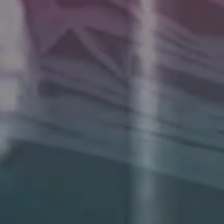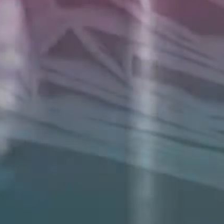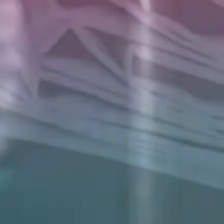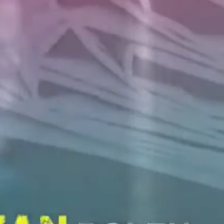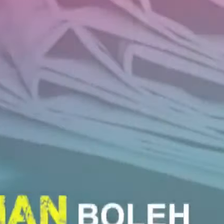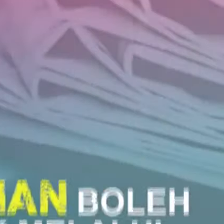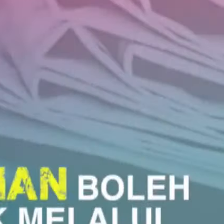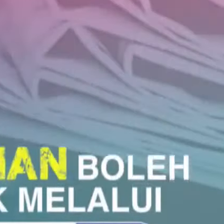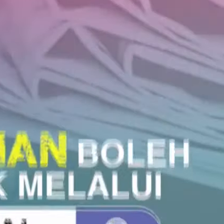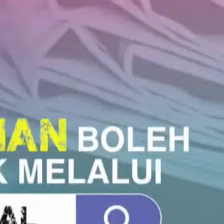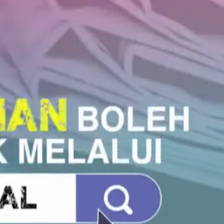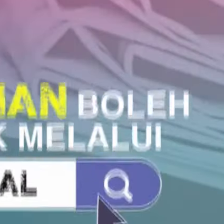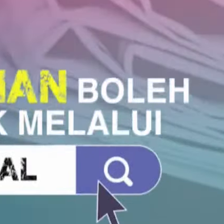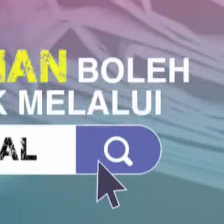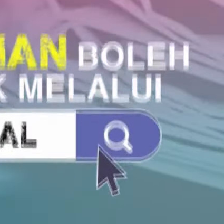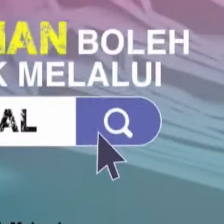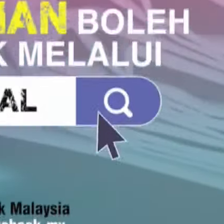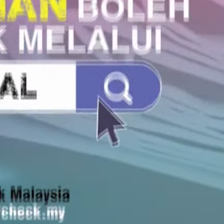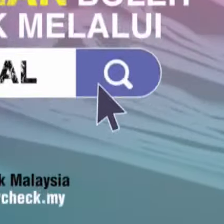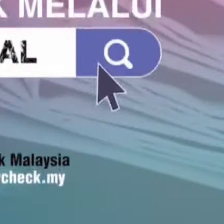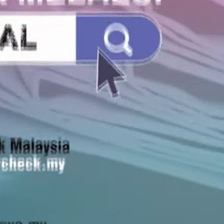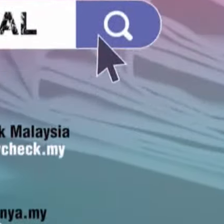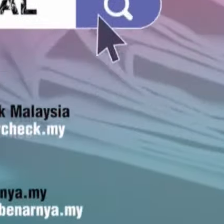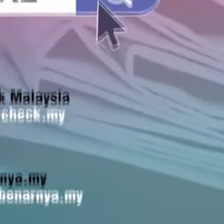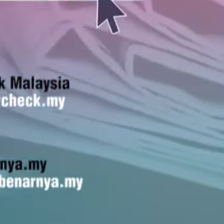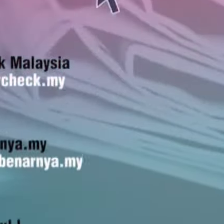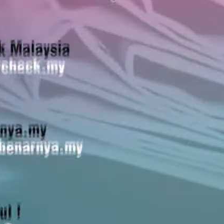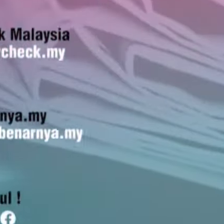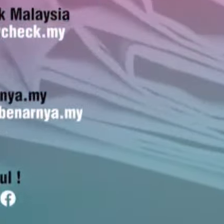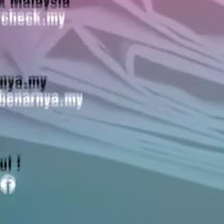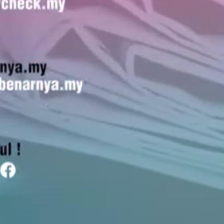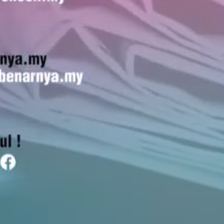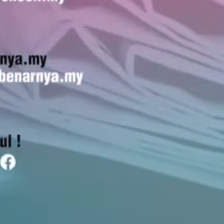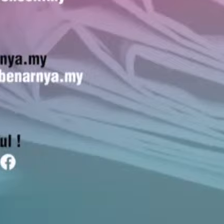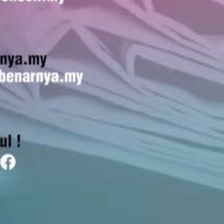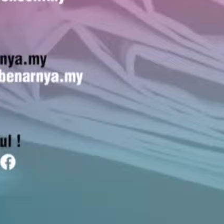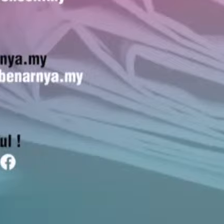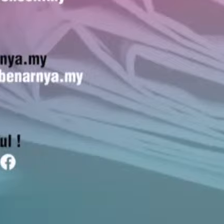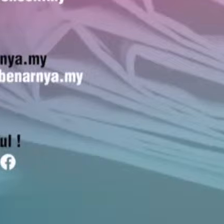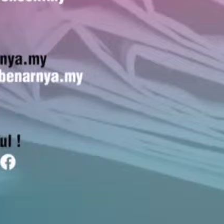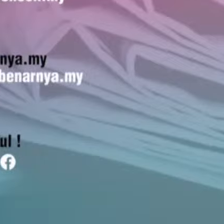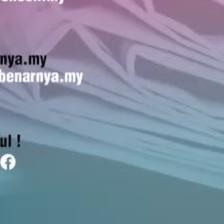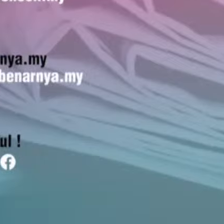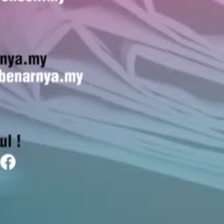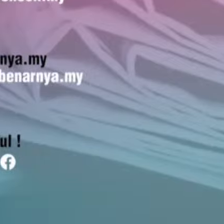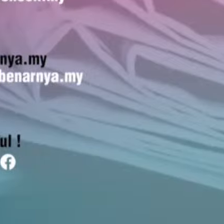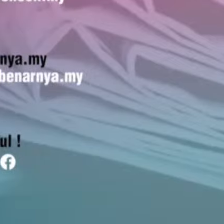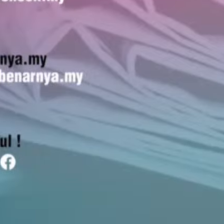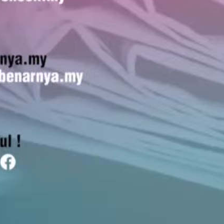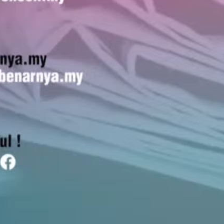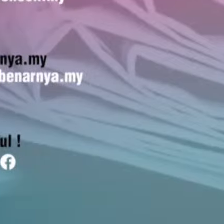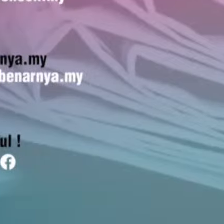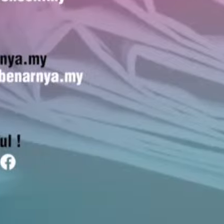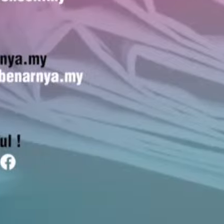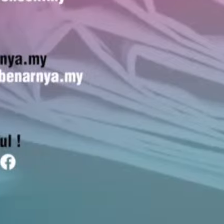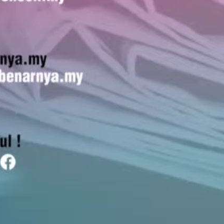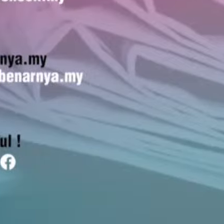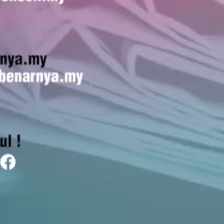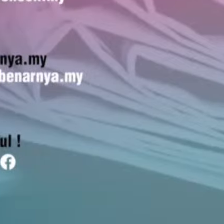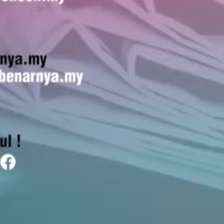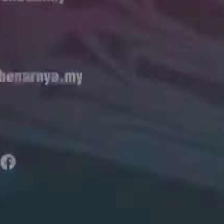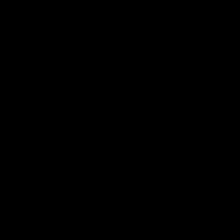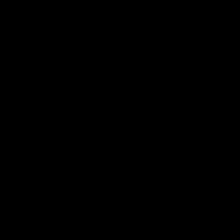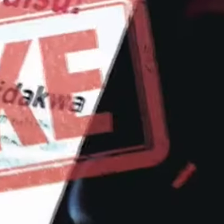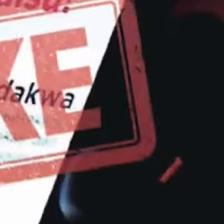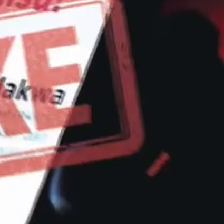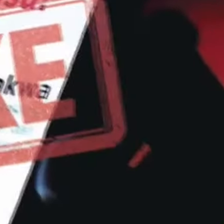15. Bersama-sama hentikan sebaran berita palsu dan laporkan kepada pihak berkuasa sekiranya berdepan dengan